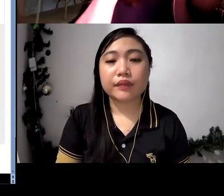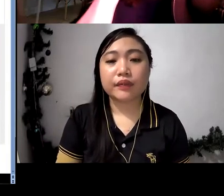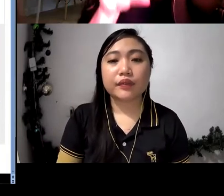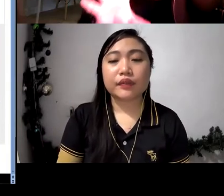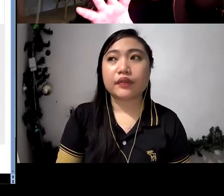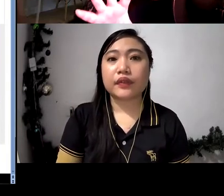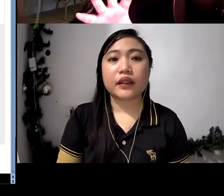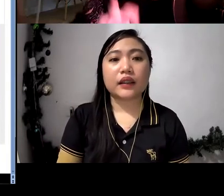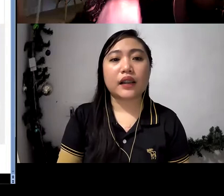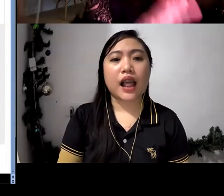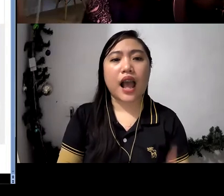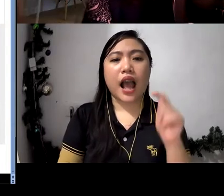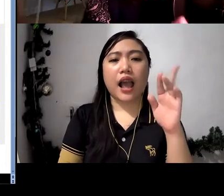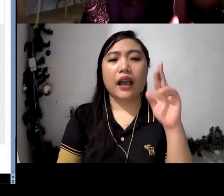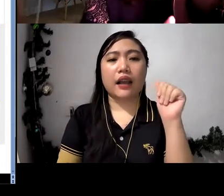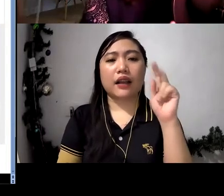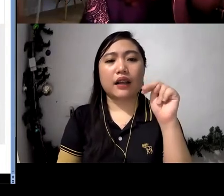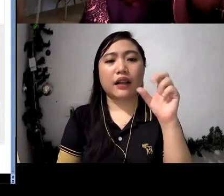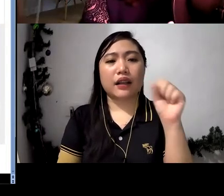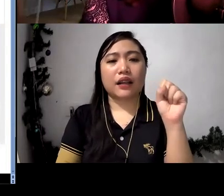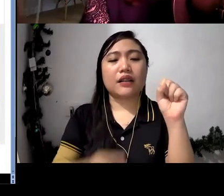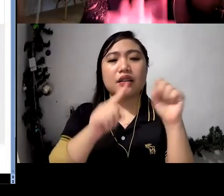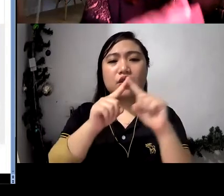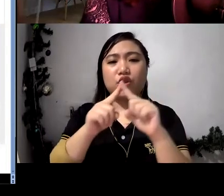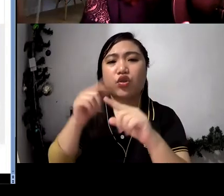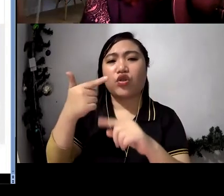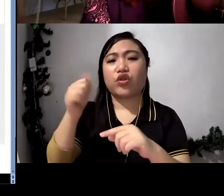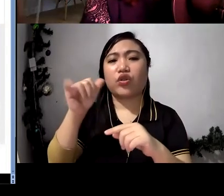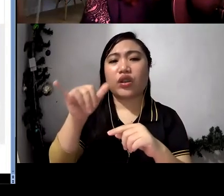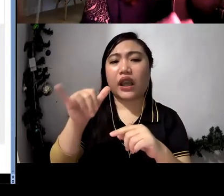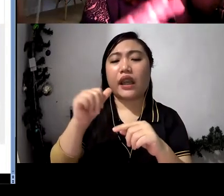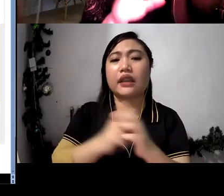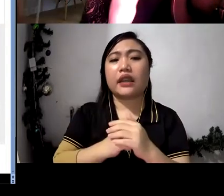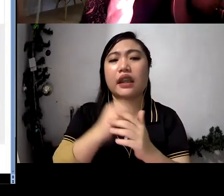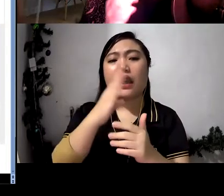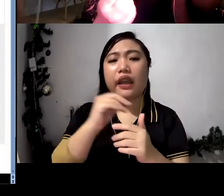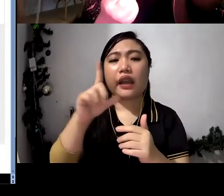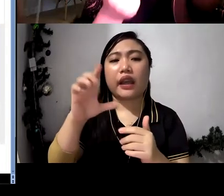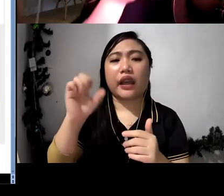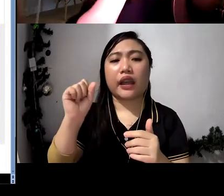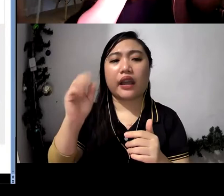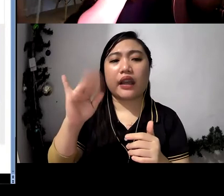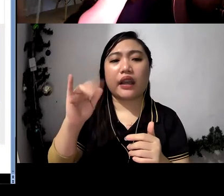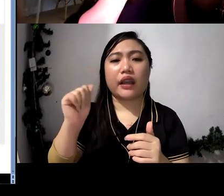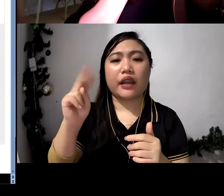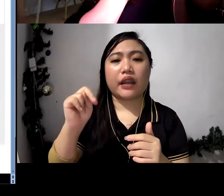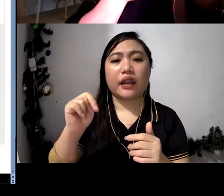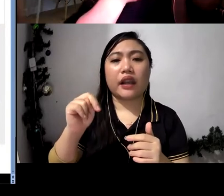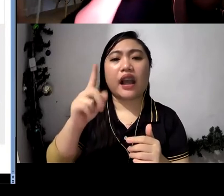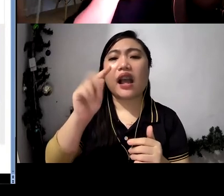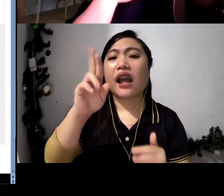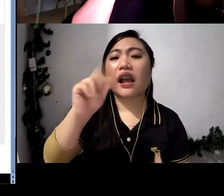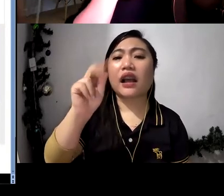ng transgender sa gay at saka sa lesbian, no? Ang transgender, nag-i-input na po sila ng